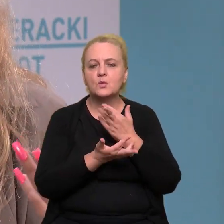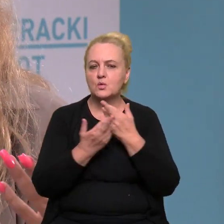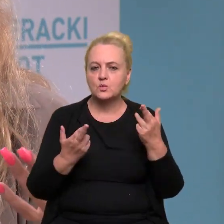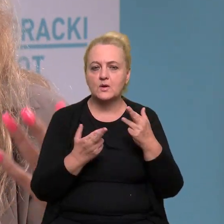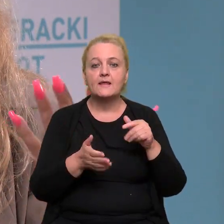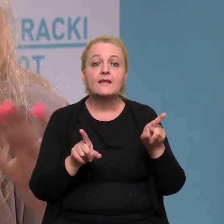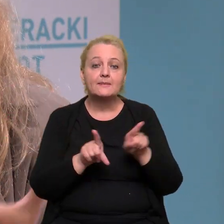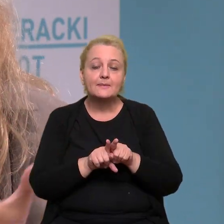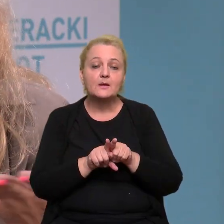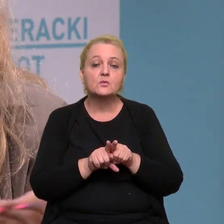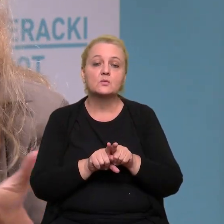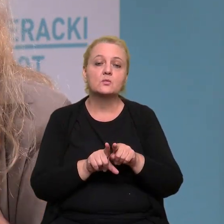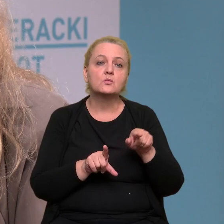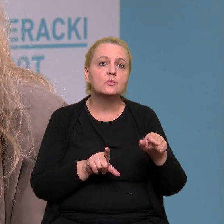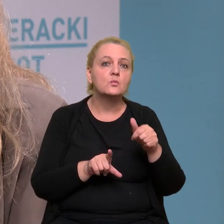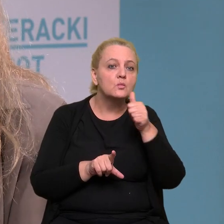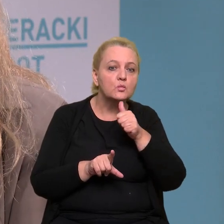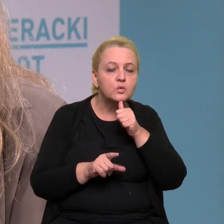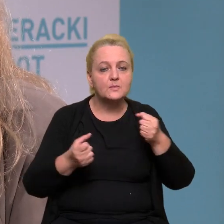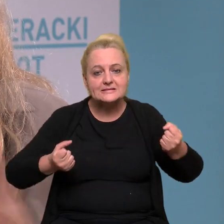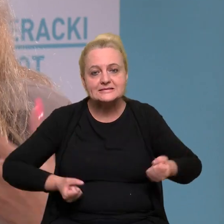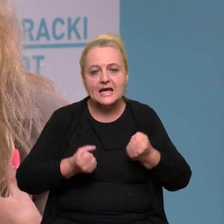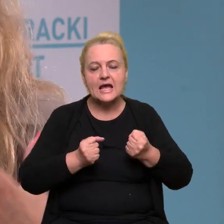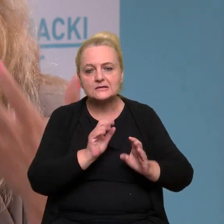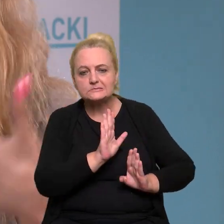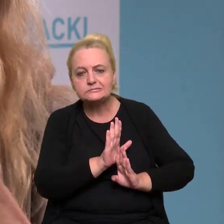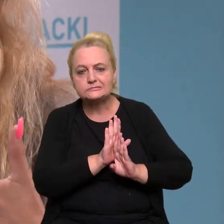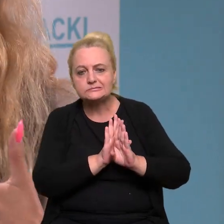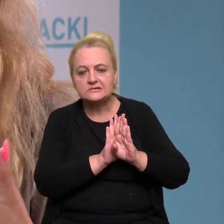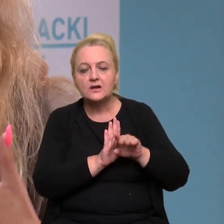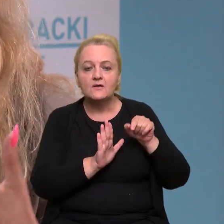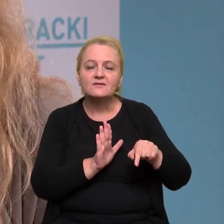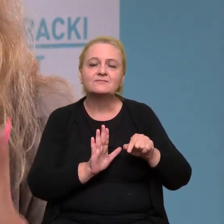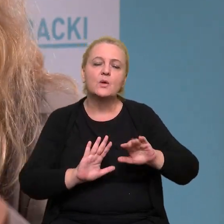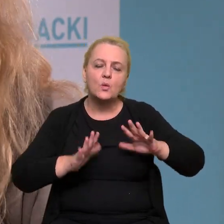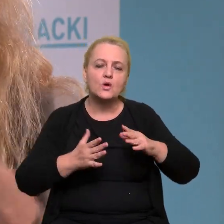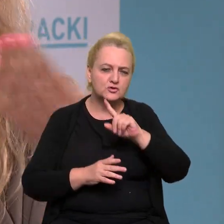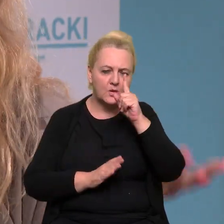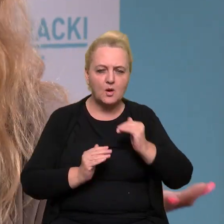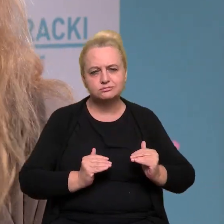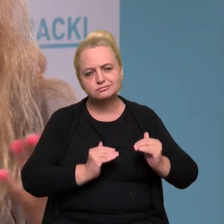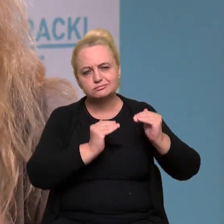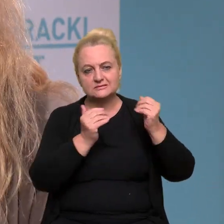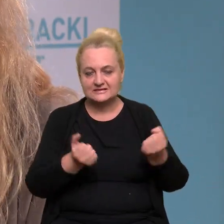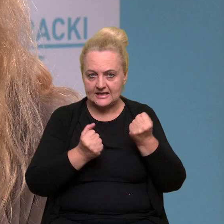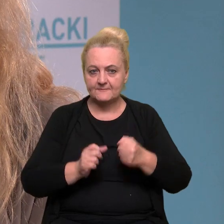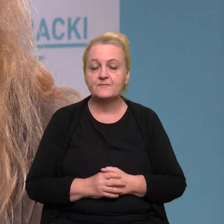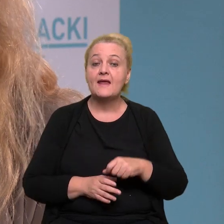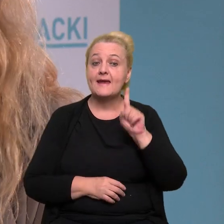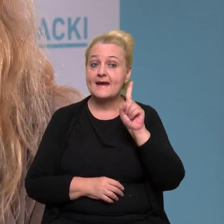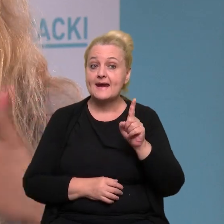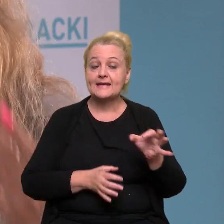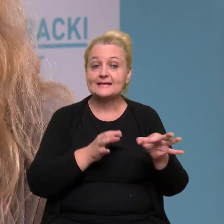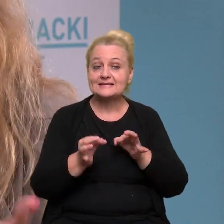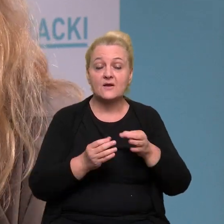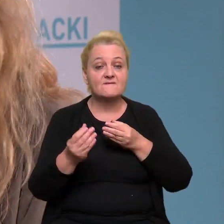też prekaryjnych prac próbują piąć się do góry w tej drabinie społecznej, a historia,